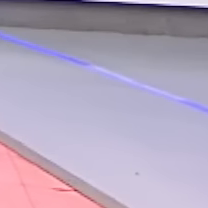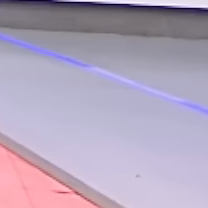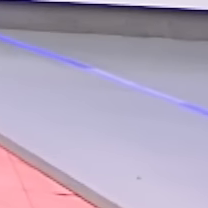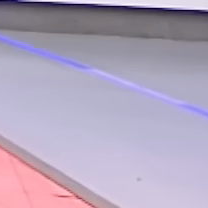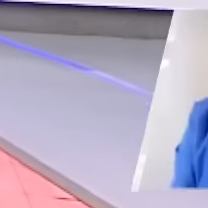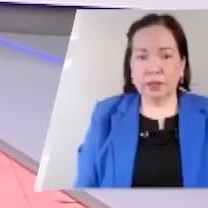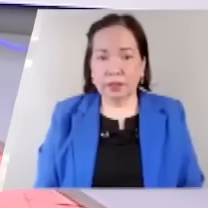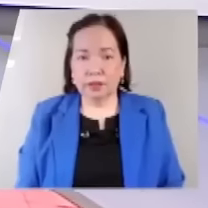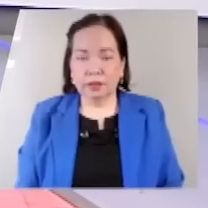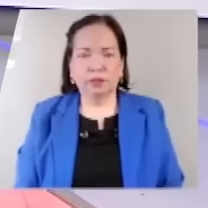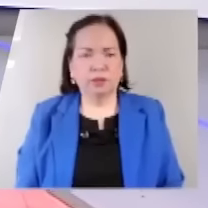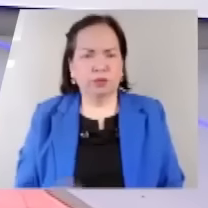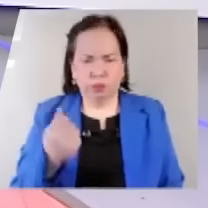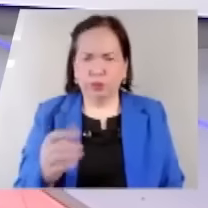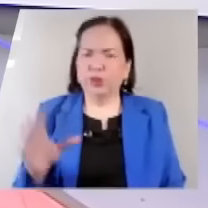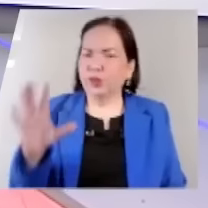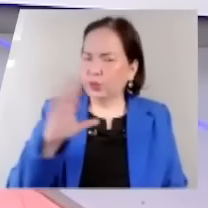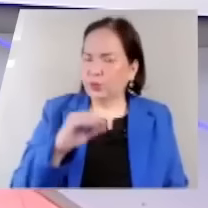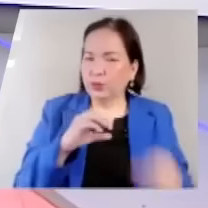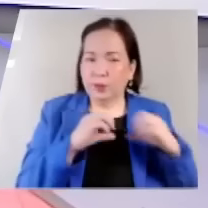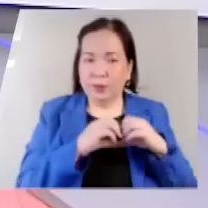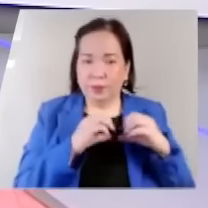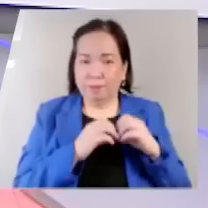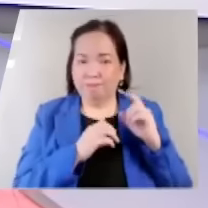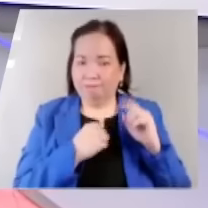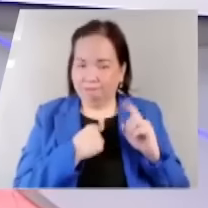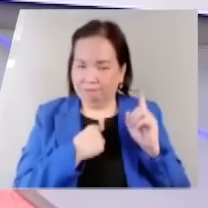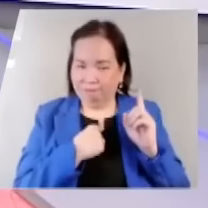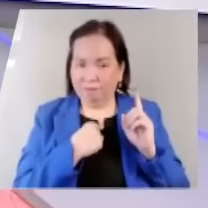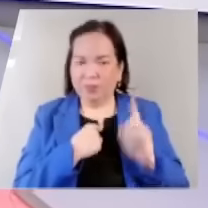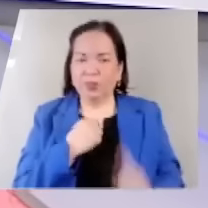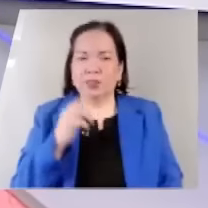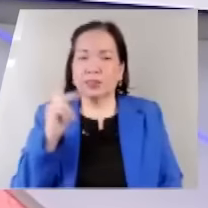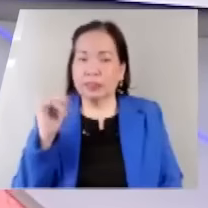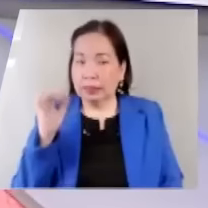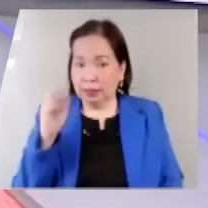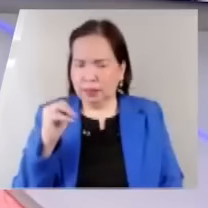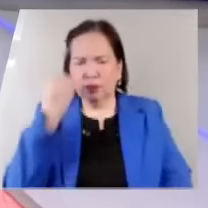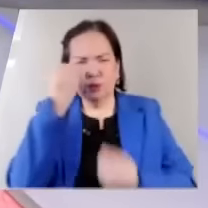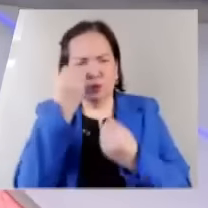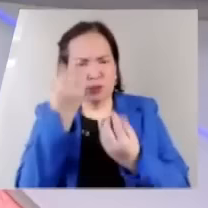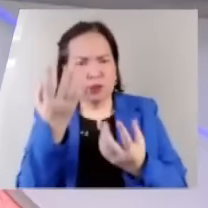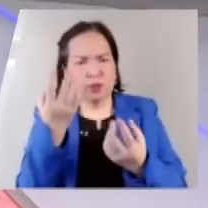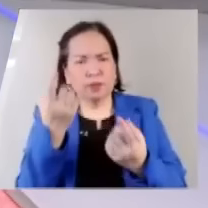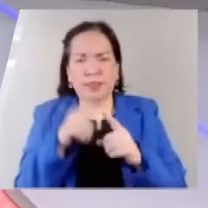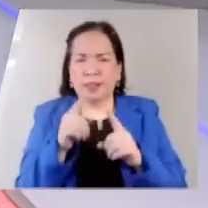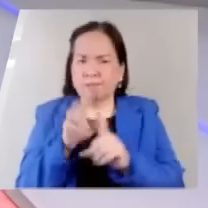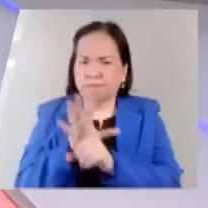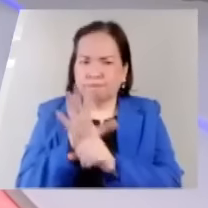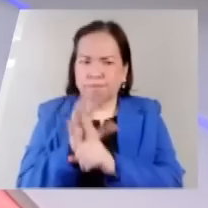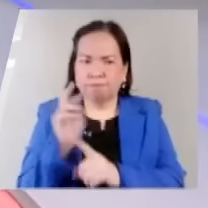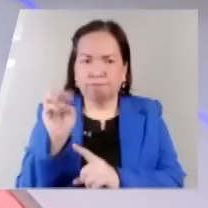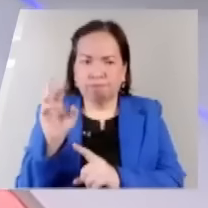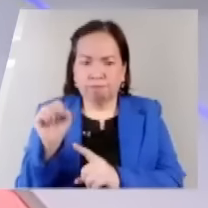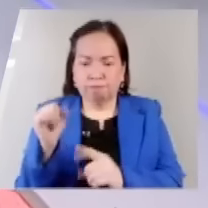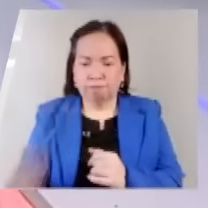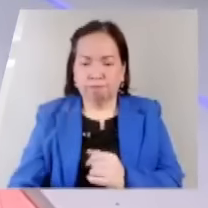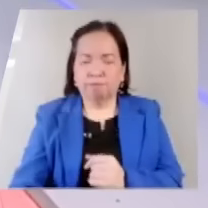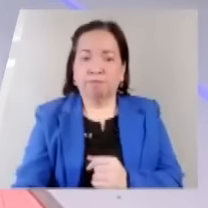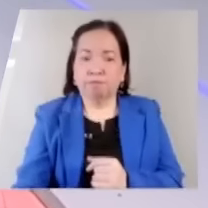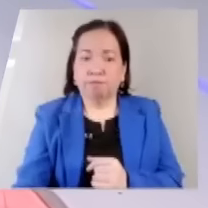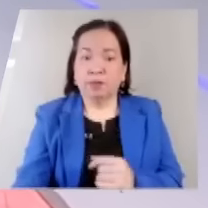Magandang gabi mga kapuso Ako po ang inyong Kuya Kim na magbibigay sa inyo ng tribya sa likod ng mga trending na balita dahil sa sama ng panahon naging hamon para sa